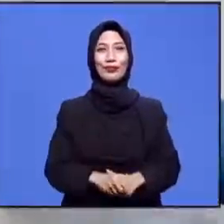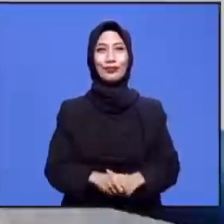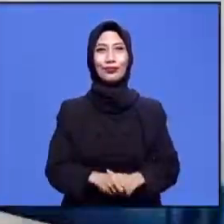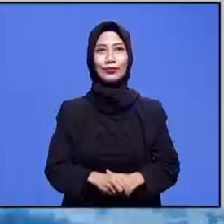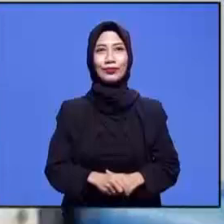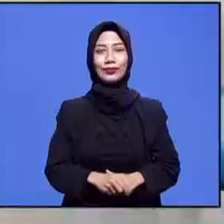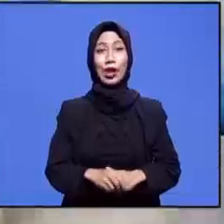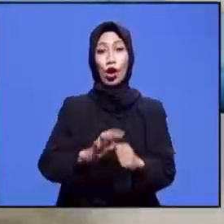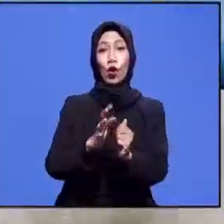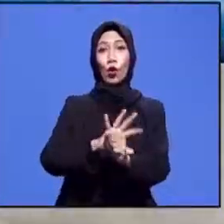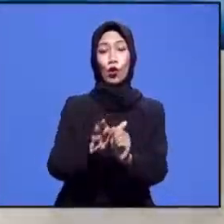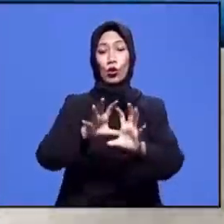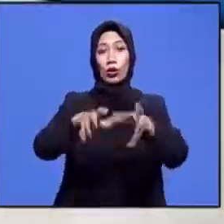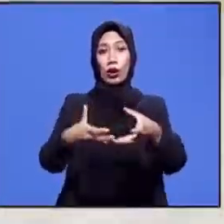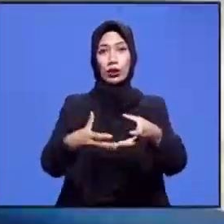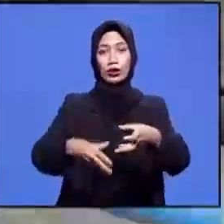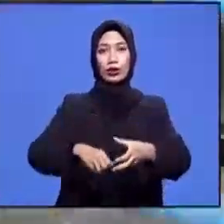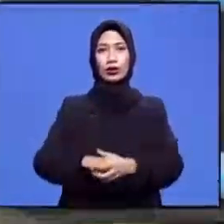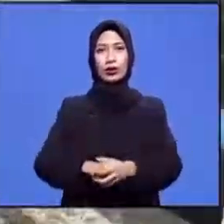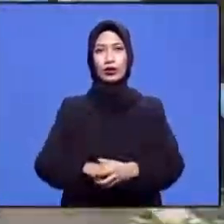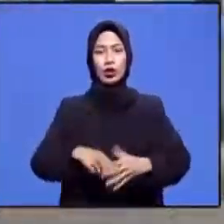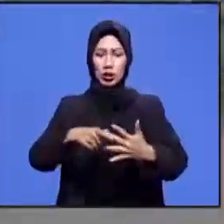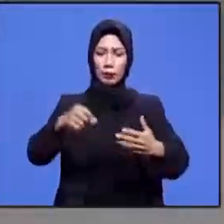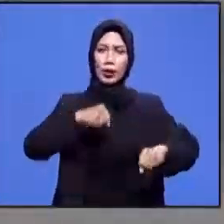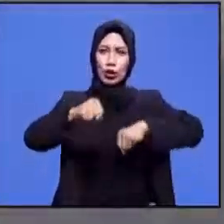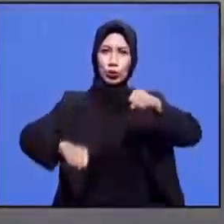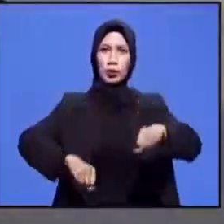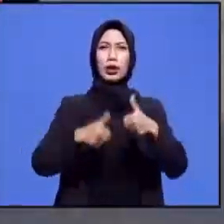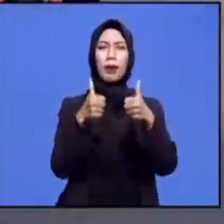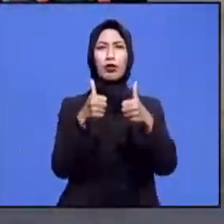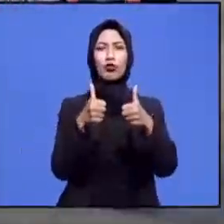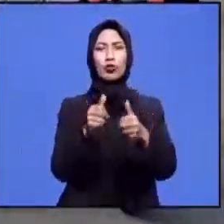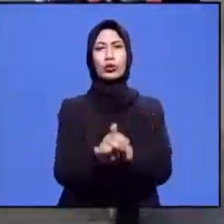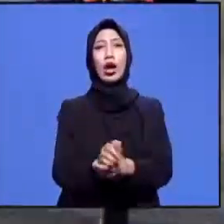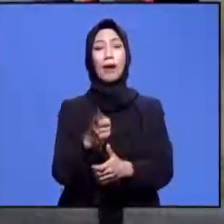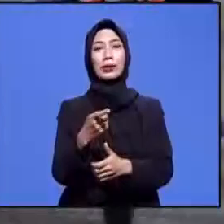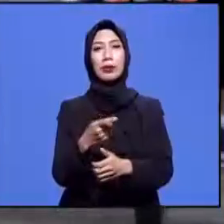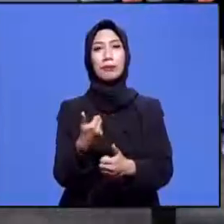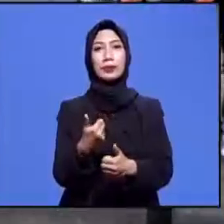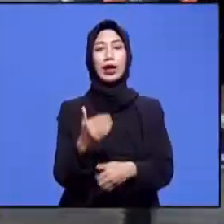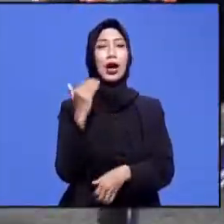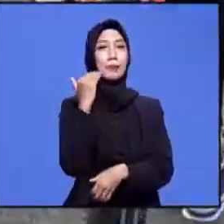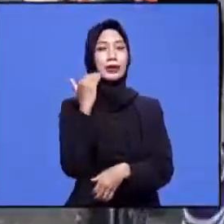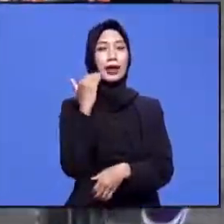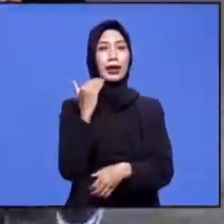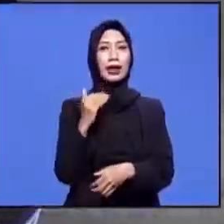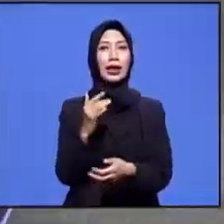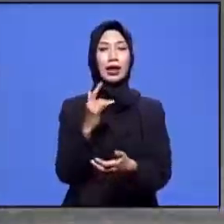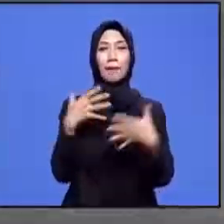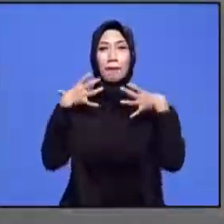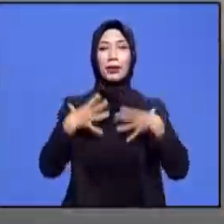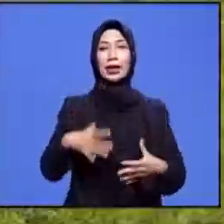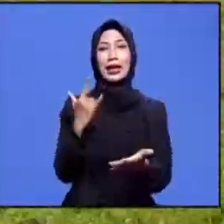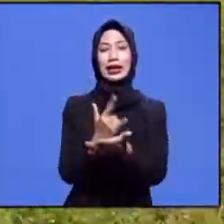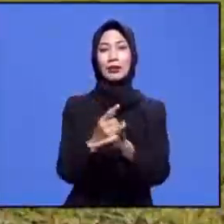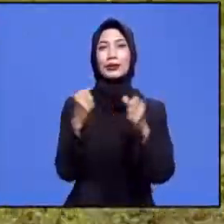Bersepeda di tengah pandemi menjadi pilihan emak-emak karena sedang tren dan diyakini mampu menjaga kesehatan tubuh agar tetap bugar.